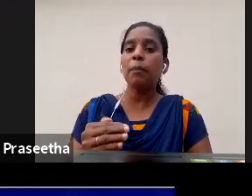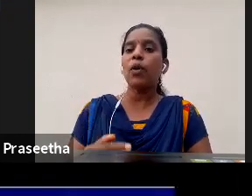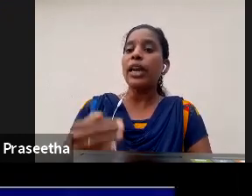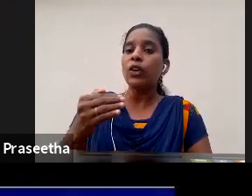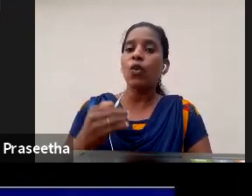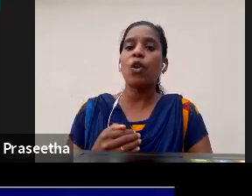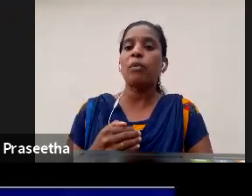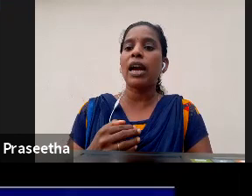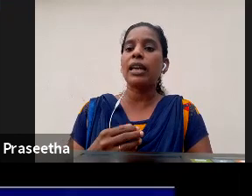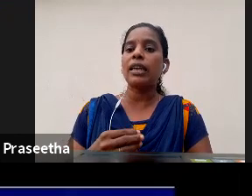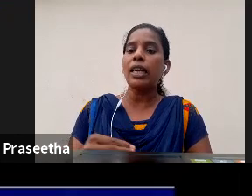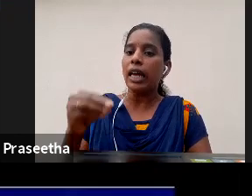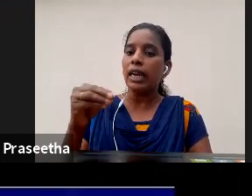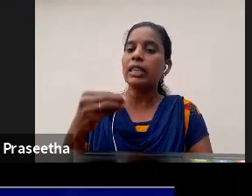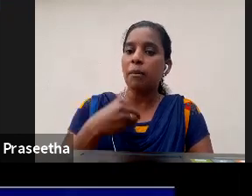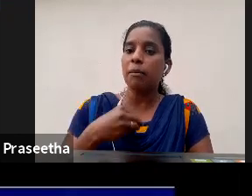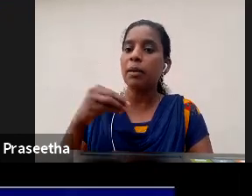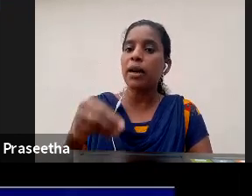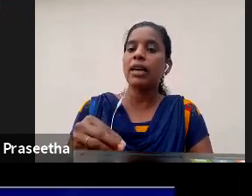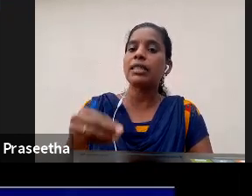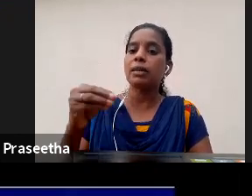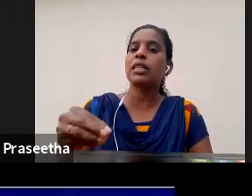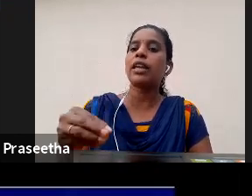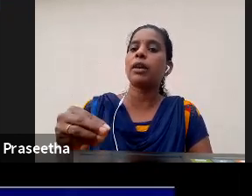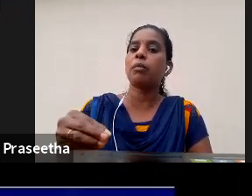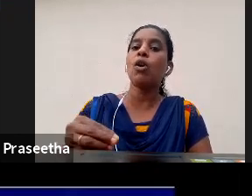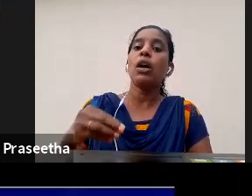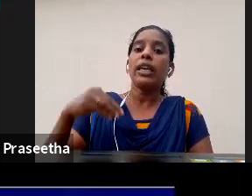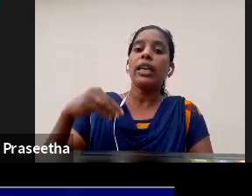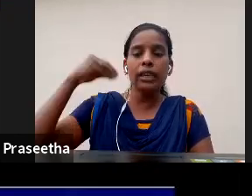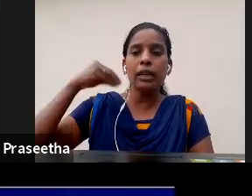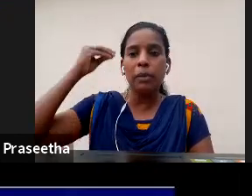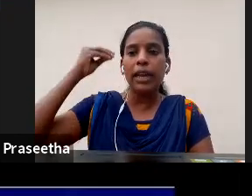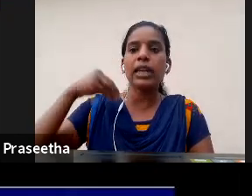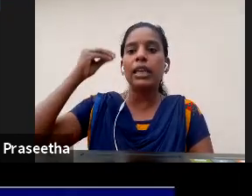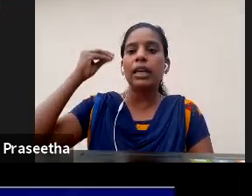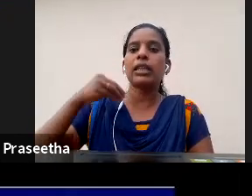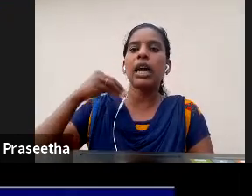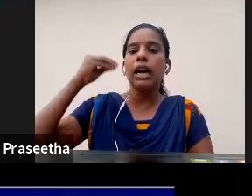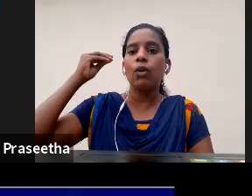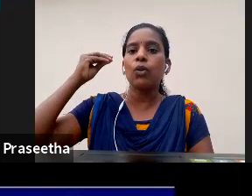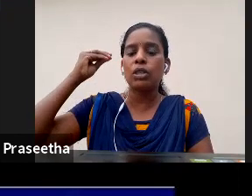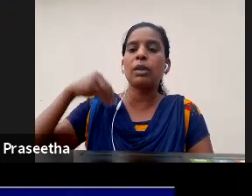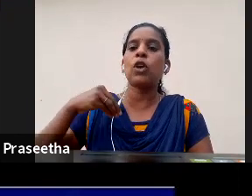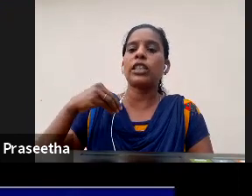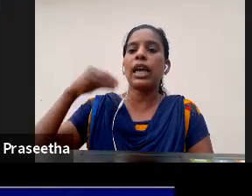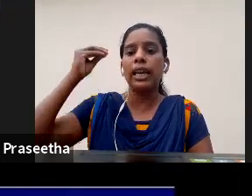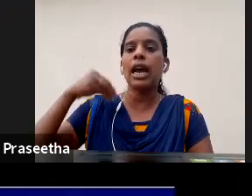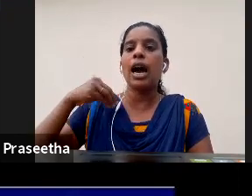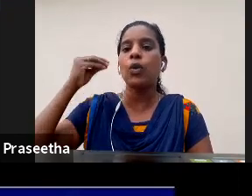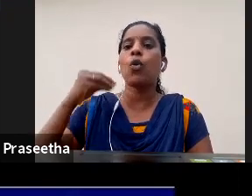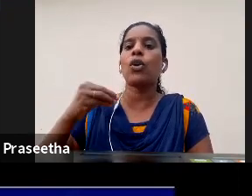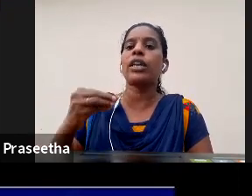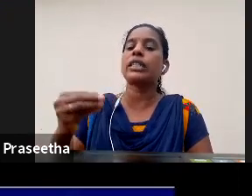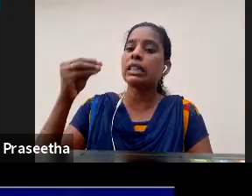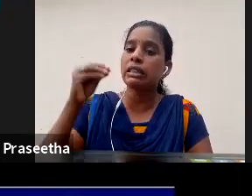നമ്മളെ പോലെ നോർമൽ ആയിട്ടുള്ള അല്ലെങ്കിൽ നമ്മുടെ മക്കള് സംസാരിക്കുമ്പോൾ ഈ ബ്രെയിനിൽ നടക്കുന്ന ഒരു സ്റ്റിമുലേഷൻ അല്ലെങ്കിൽ